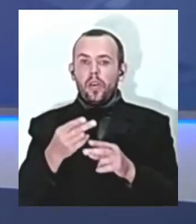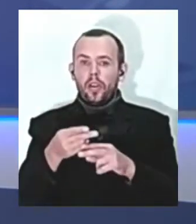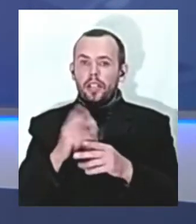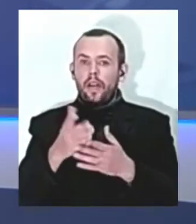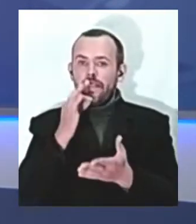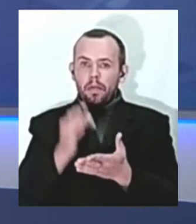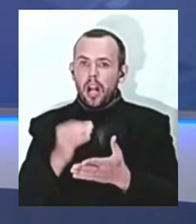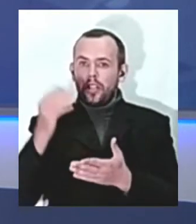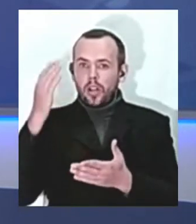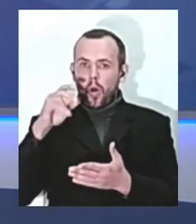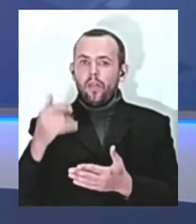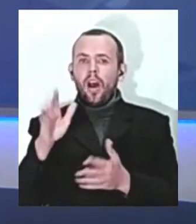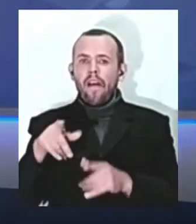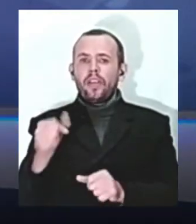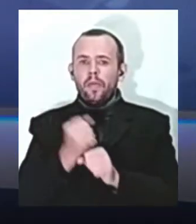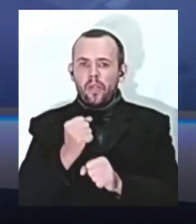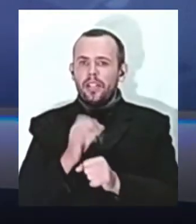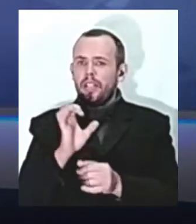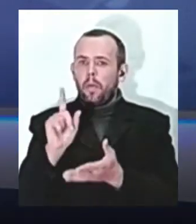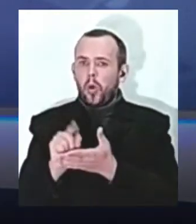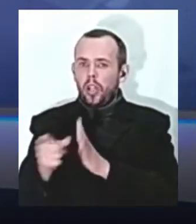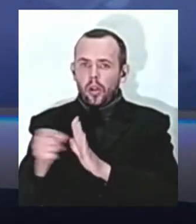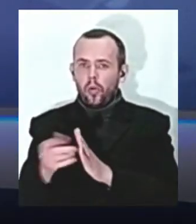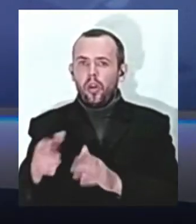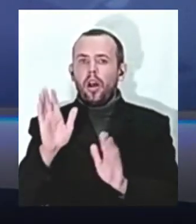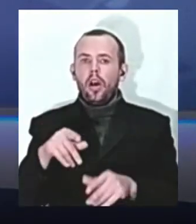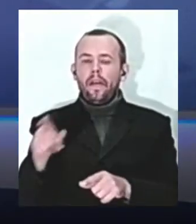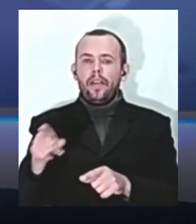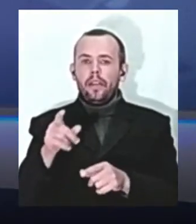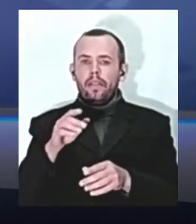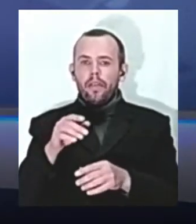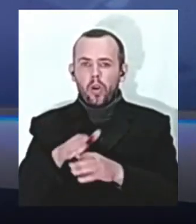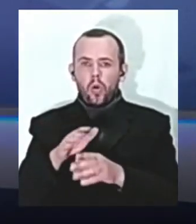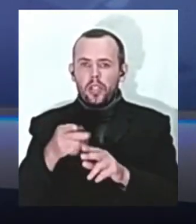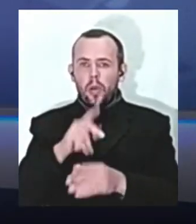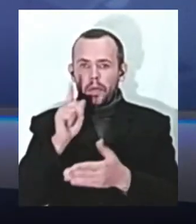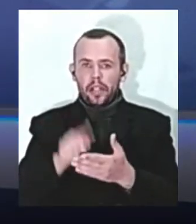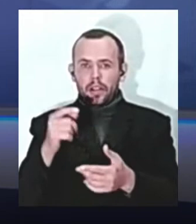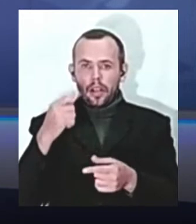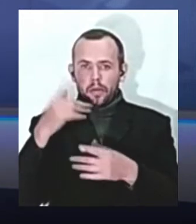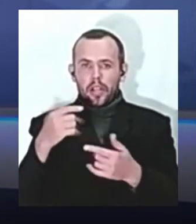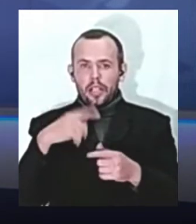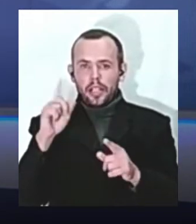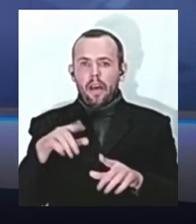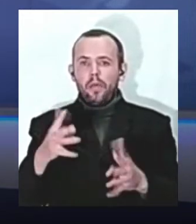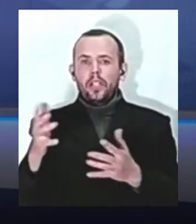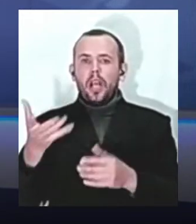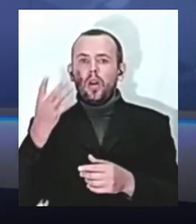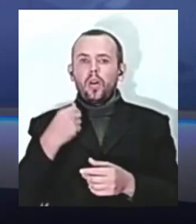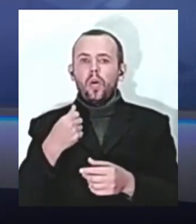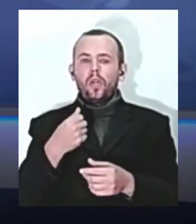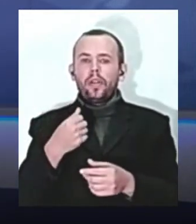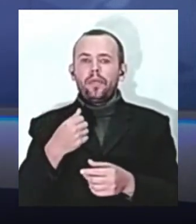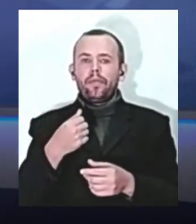він працює з податковою, хай він оброблює ці питання. Розумієте, я знаю випадки, коли кулаком по